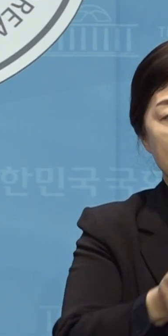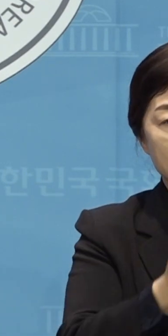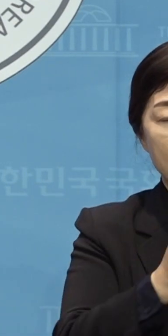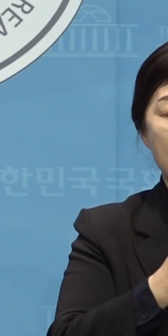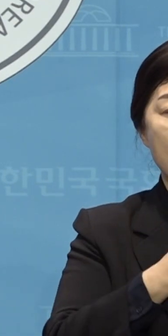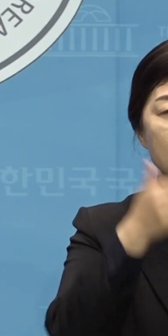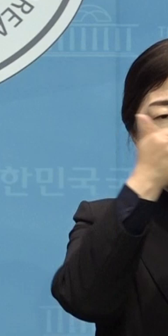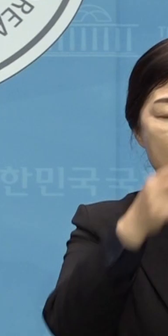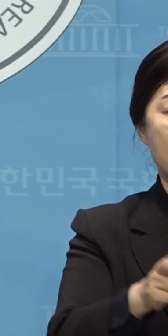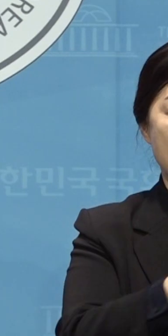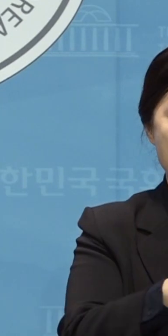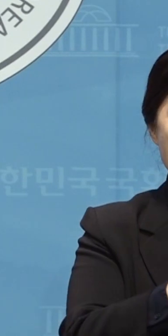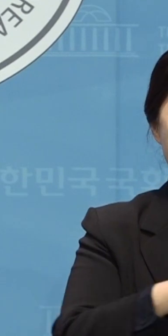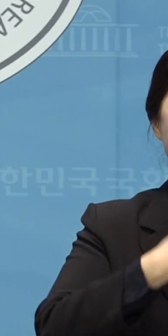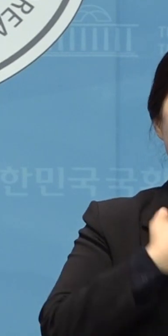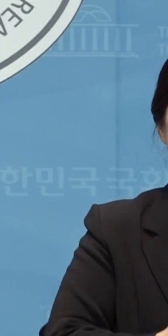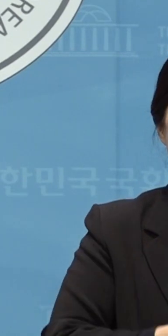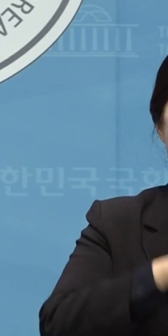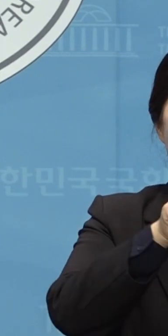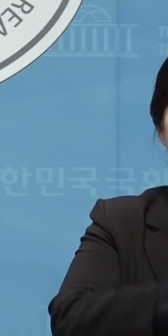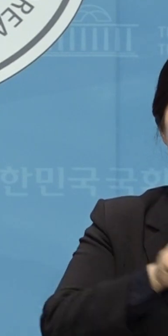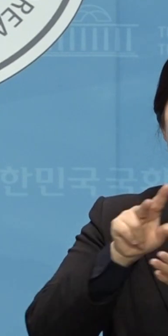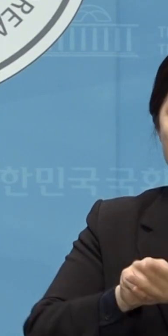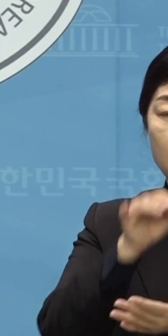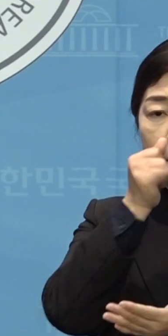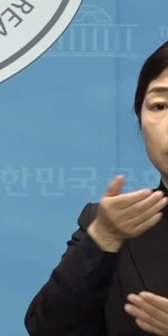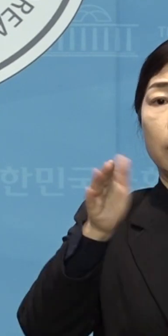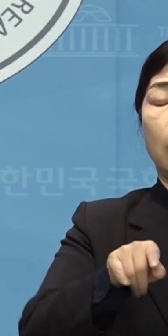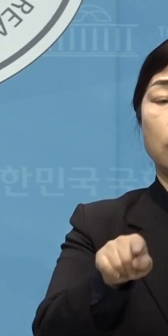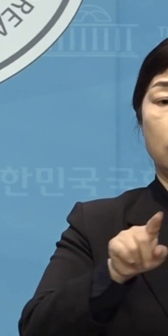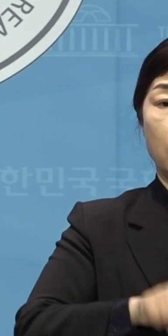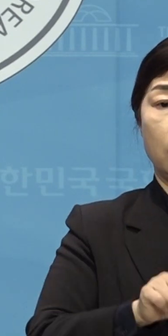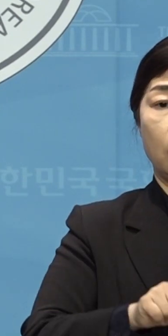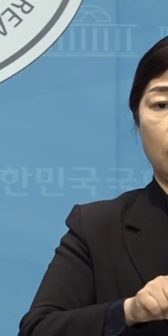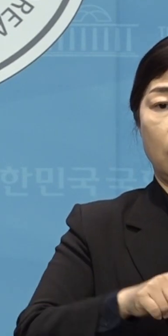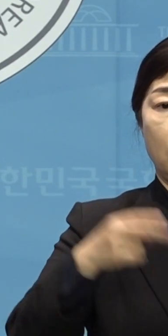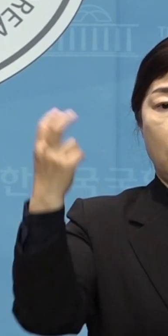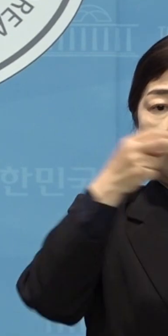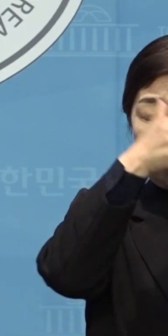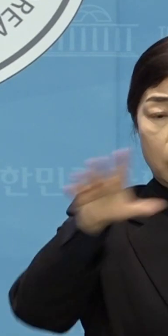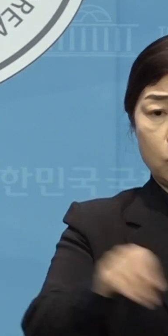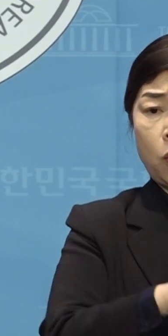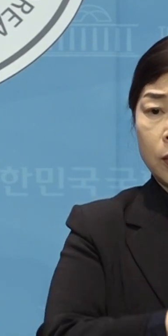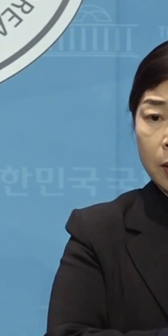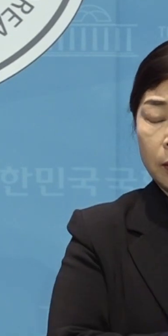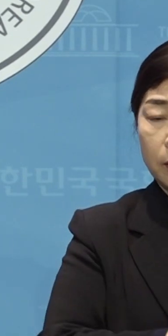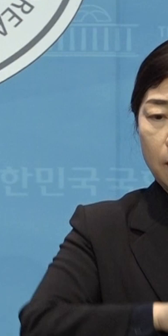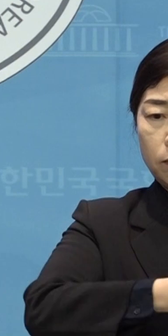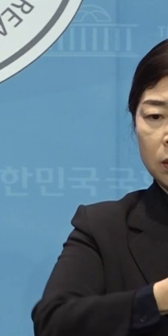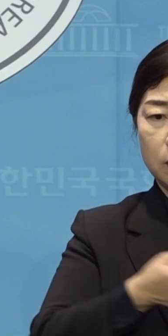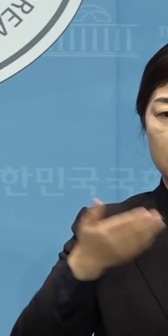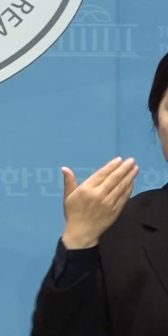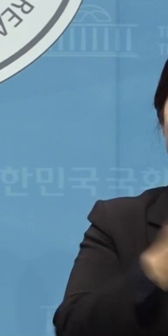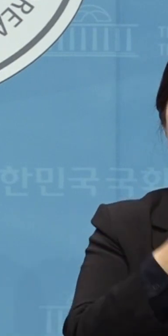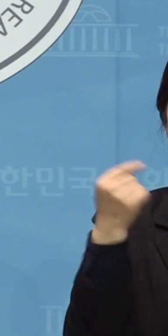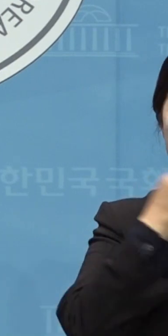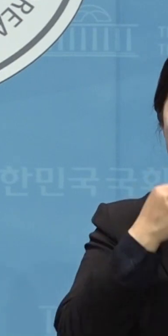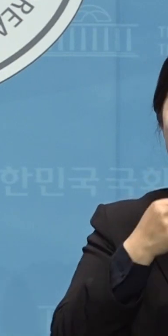등 여러 가지 의혹들이 제기되고 있는데 이런 부분에 대해서 총장이 일벌백계하고 그래서